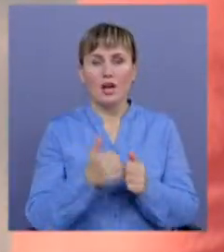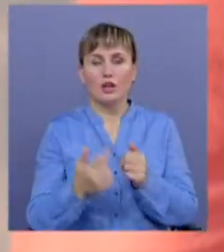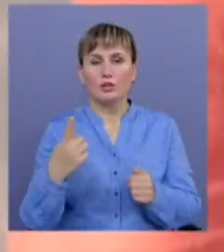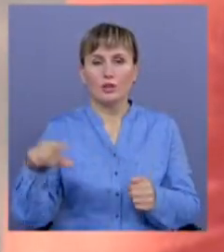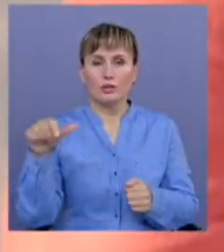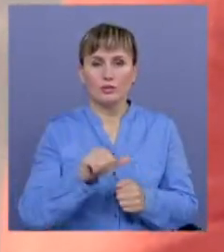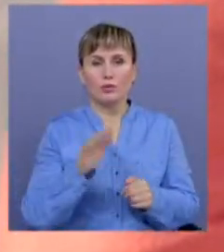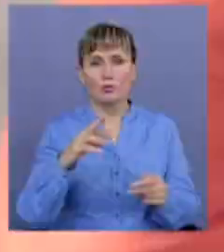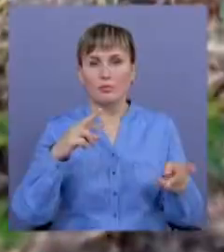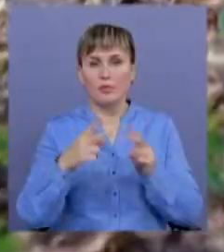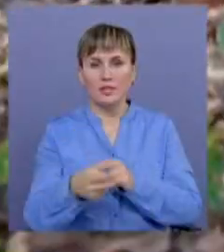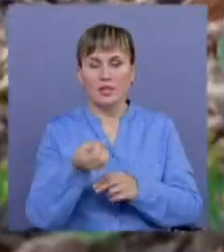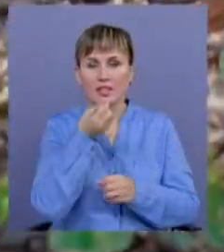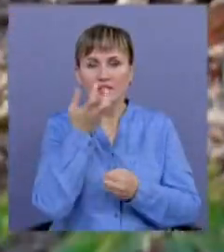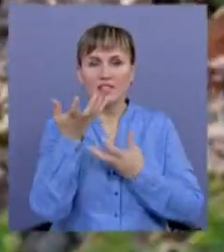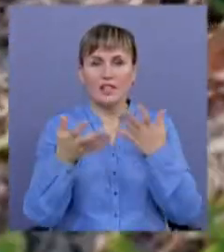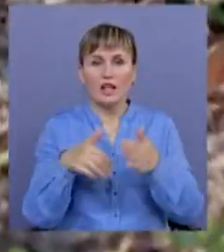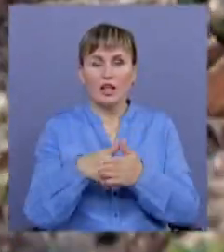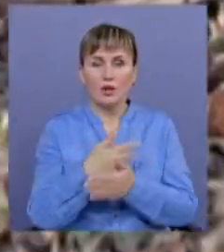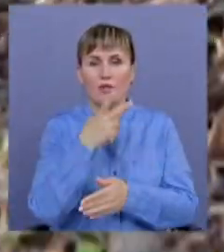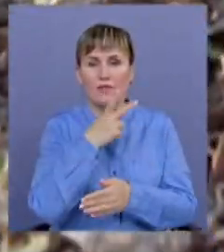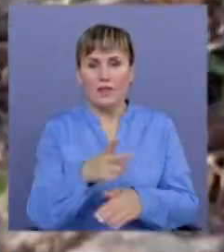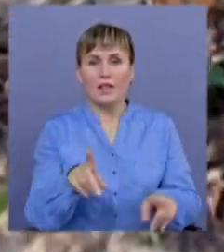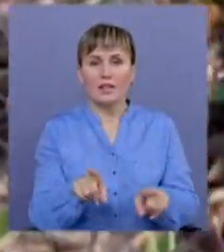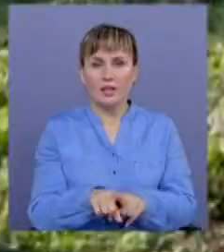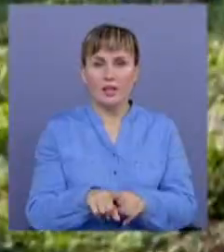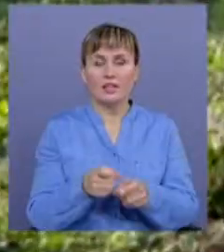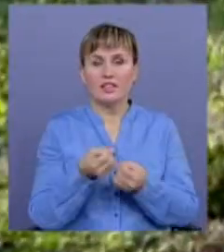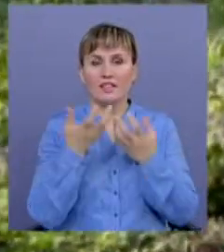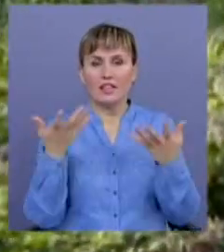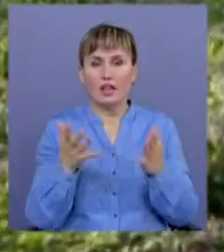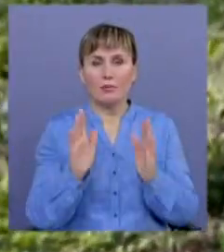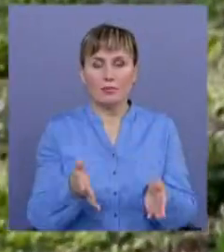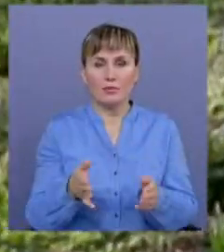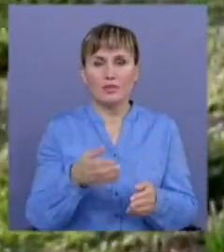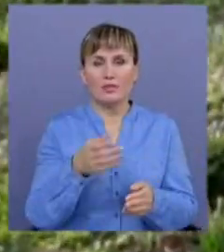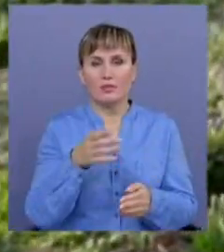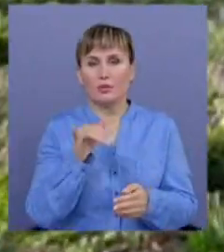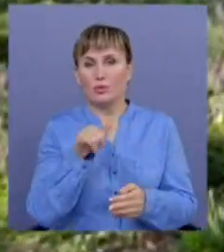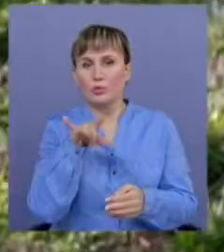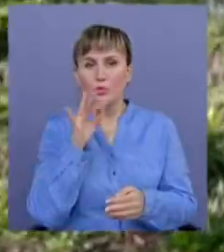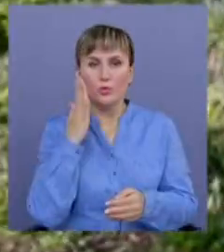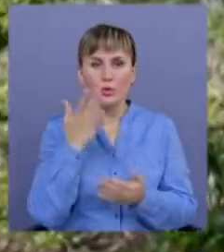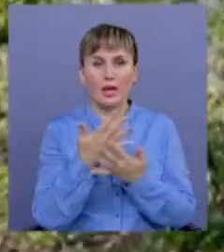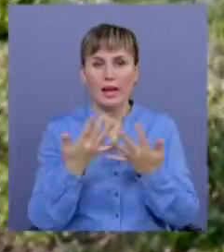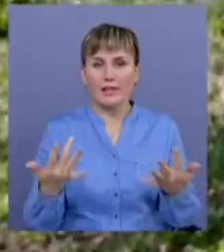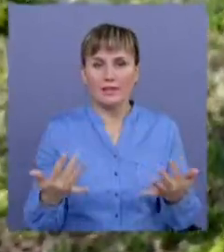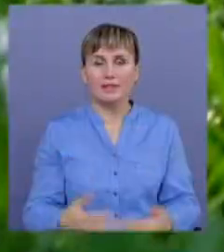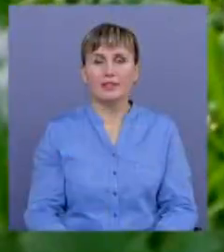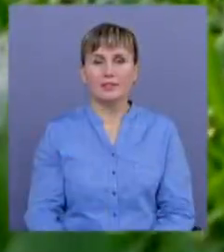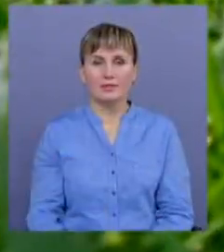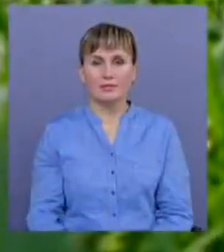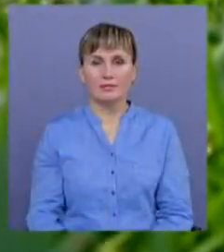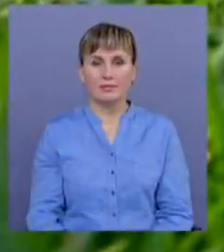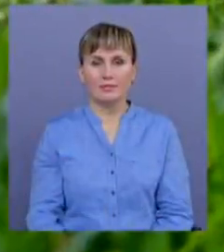картина будет меняться. Распускаются все новые виды. Так вскоре зацветут сакура, абрикосы и десятки тысяч тюльпанов.